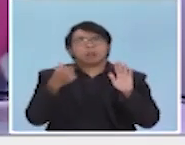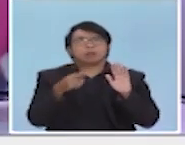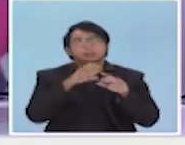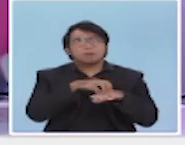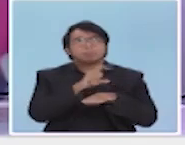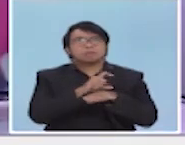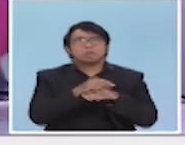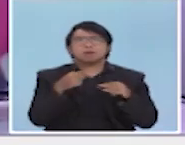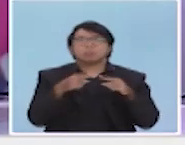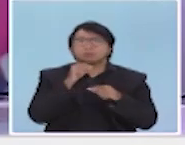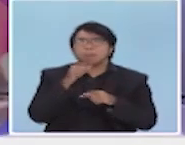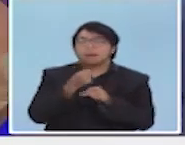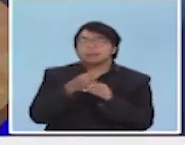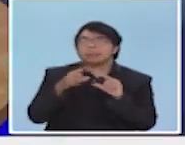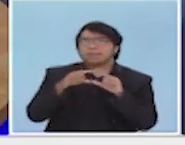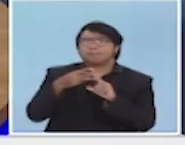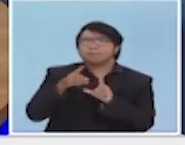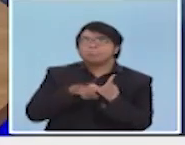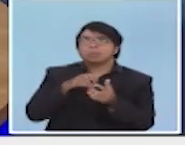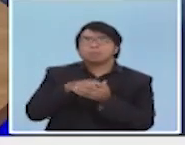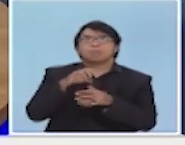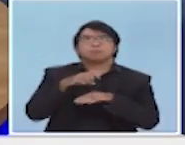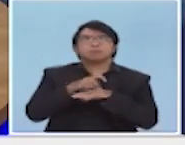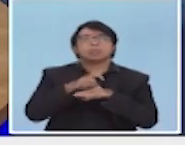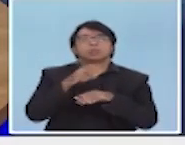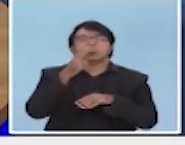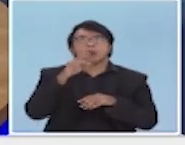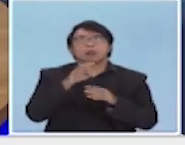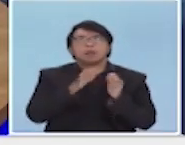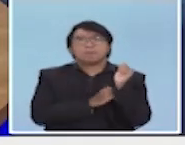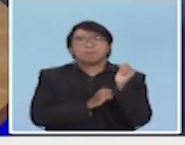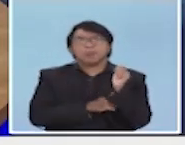Natasha di Masjid Sunda Kelapa. Gebi, apakah saat ini Anda melihat jemaah sudah